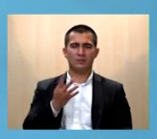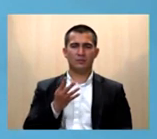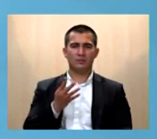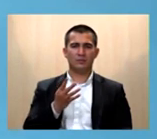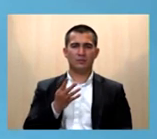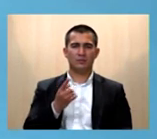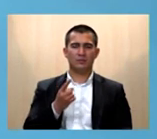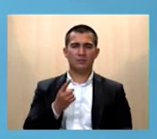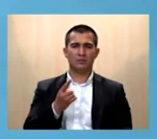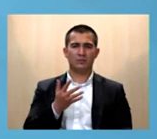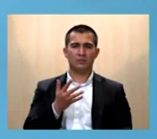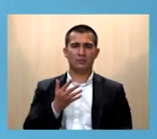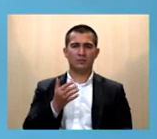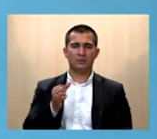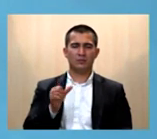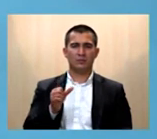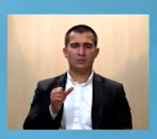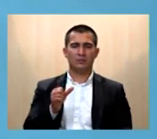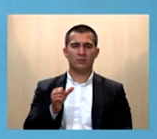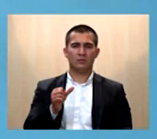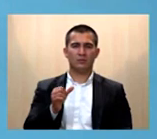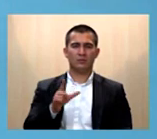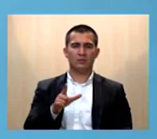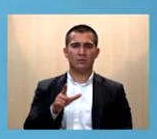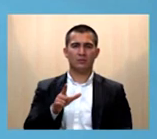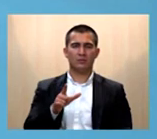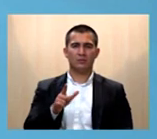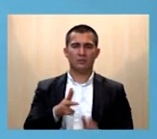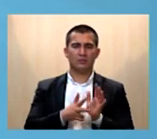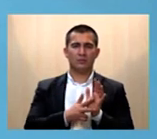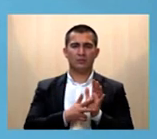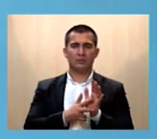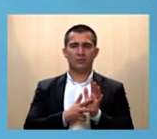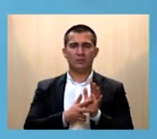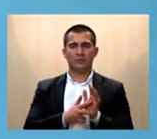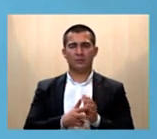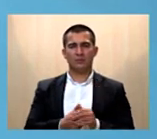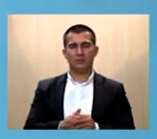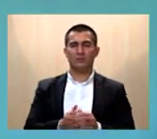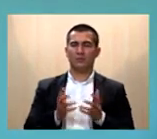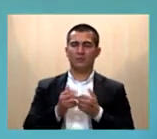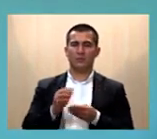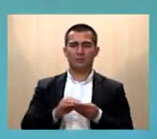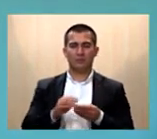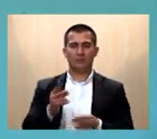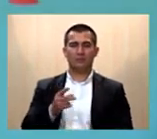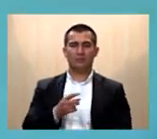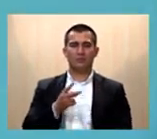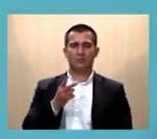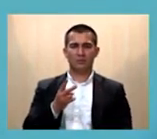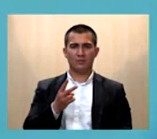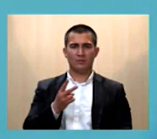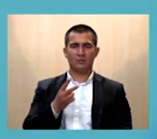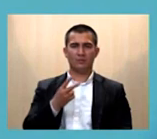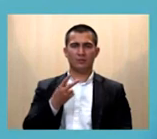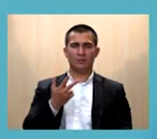4 5 6 7 8 yana bir marta qaytaramiz. 1